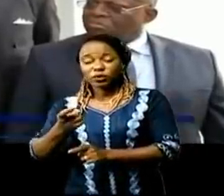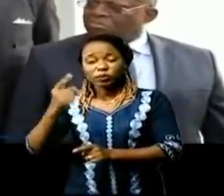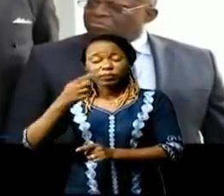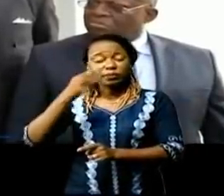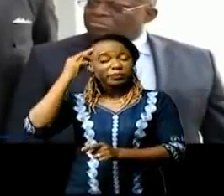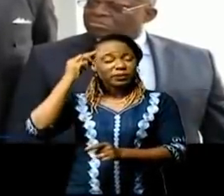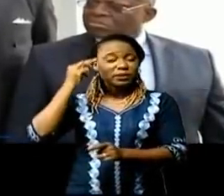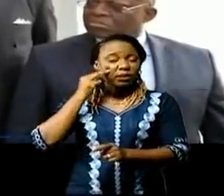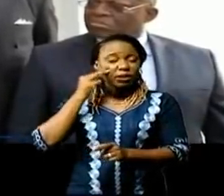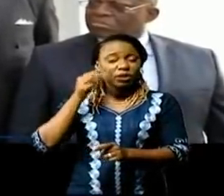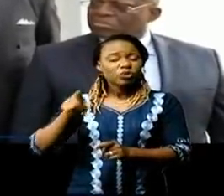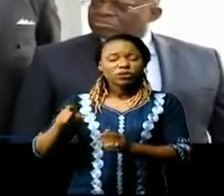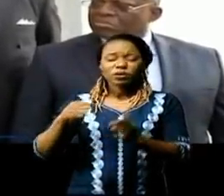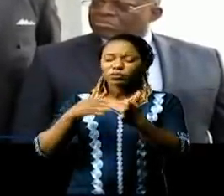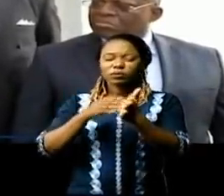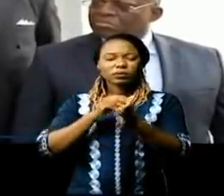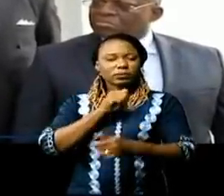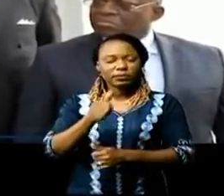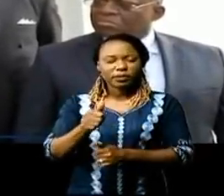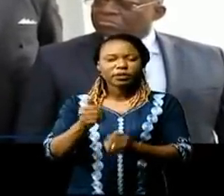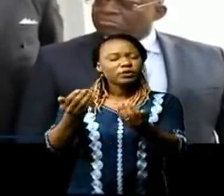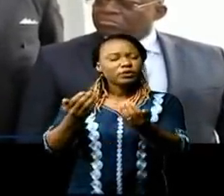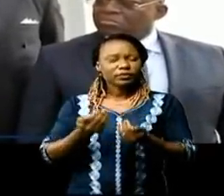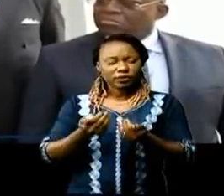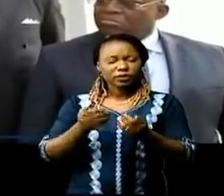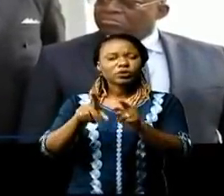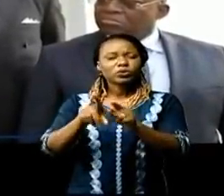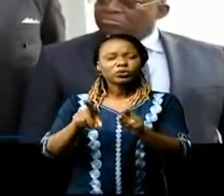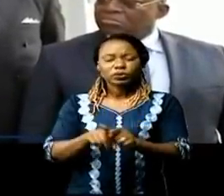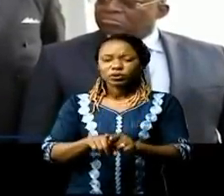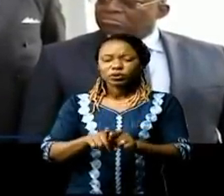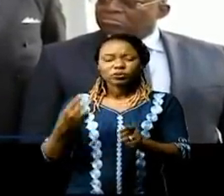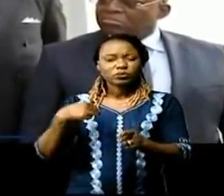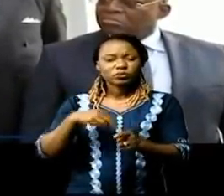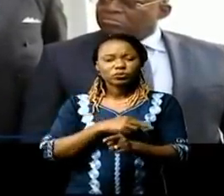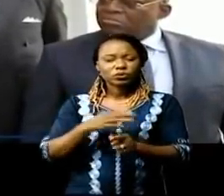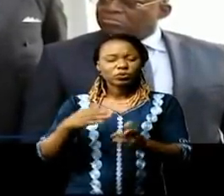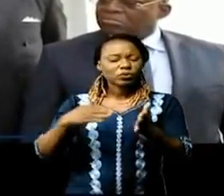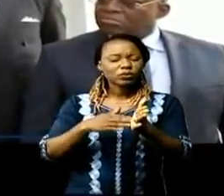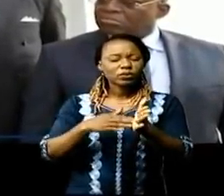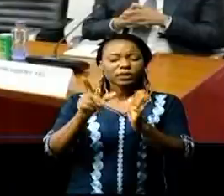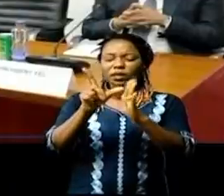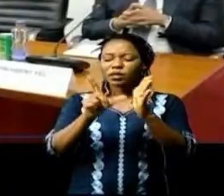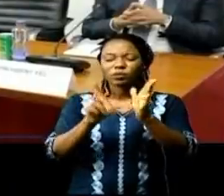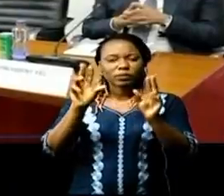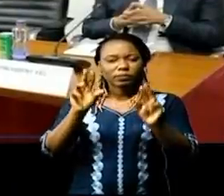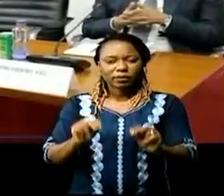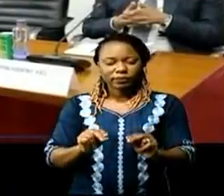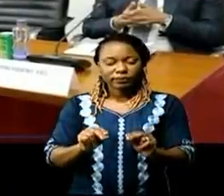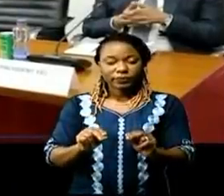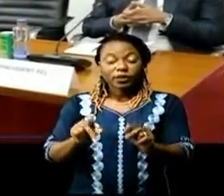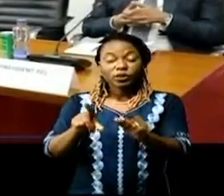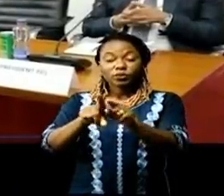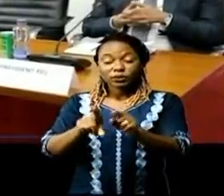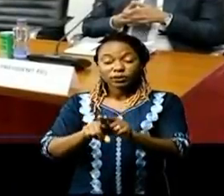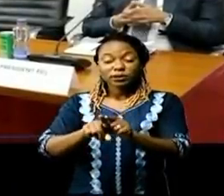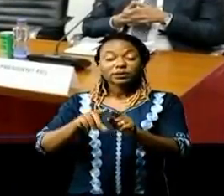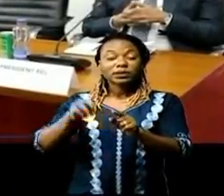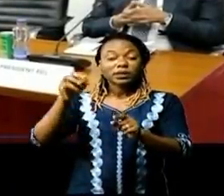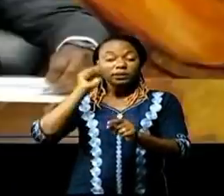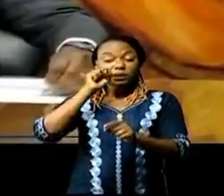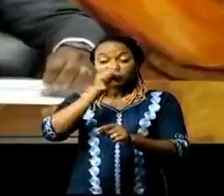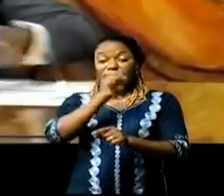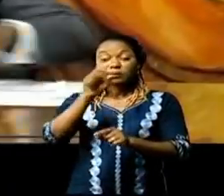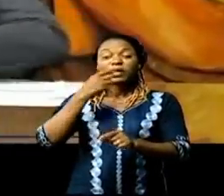contre. Elle ne peut pas aller à l'encontre de la loi. Mais... Jean-Michel Samalou Kondé Kyenge